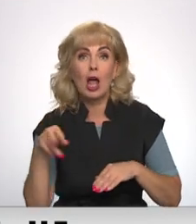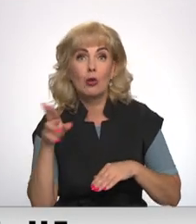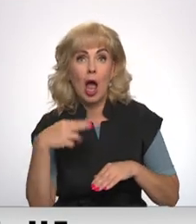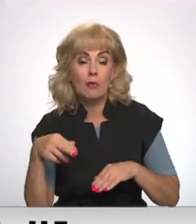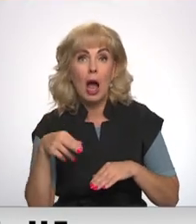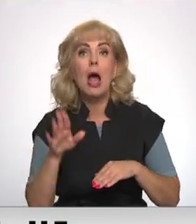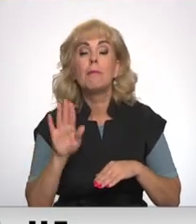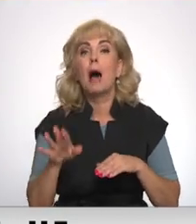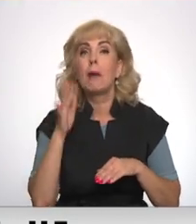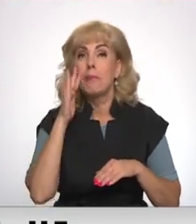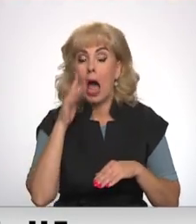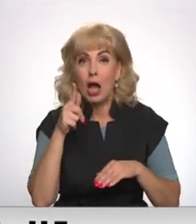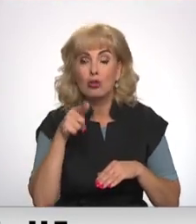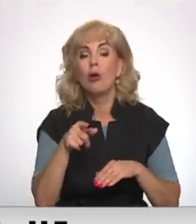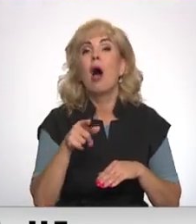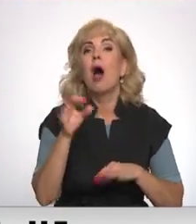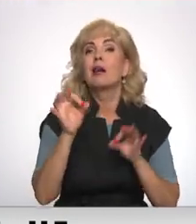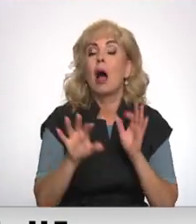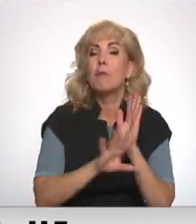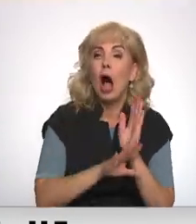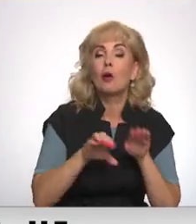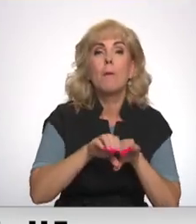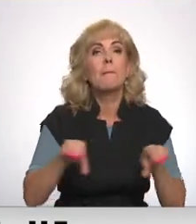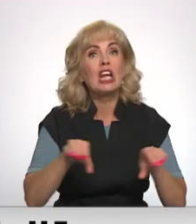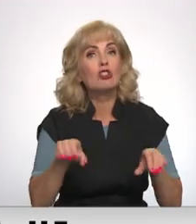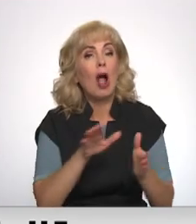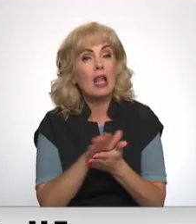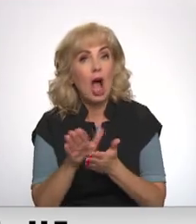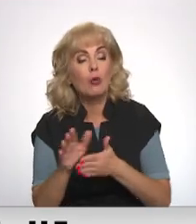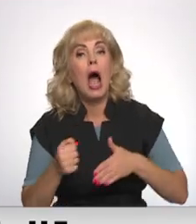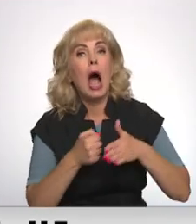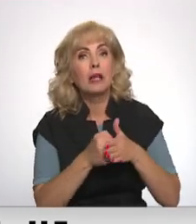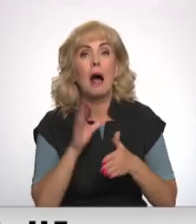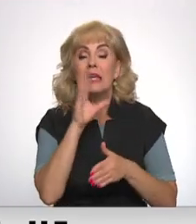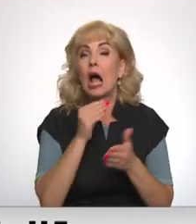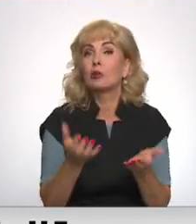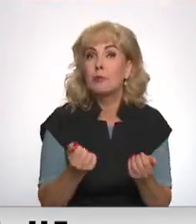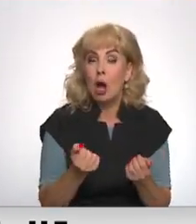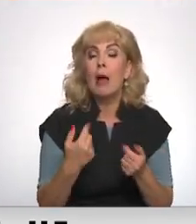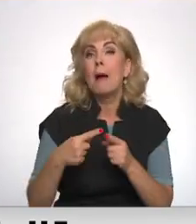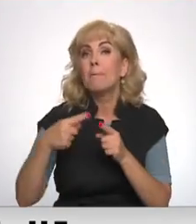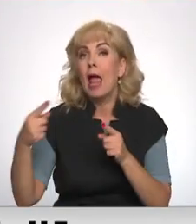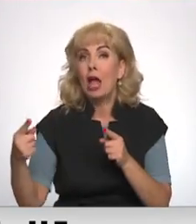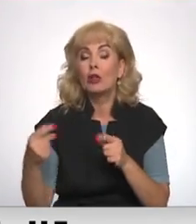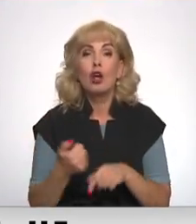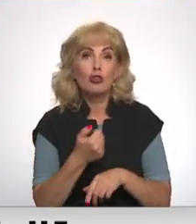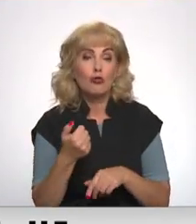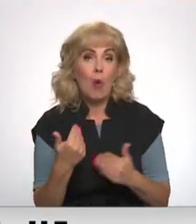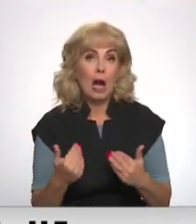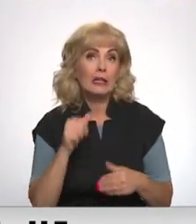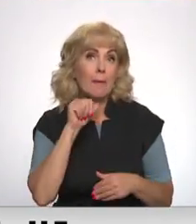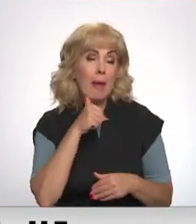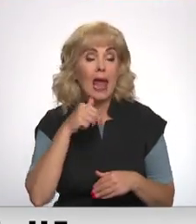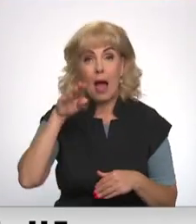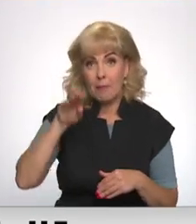baram kubu. Malkas, granulu un brikešu lietotājiem atbalstu iespējams saņemt jau par periodu kopš šī gada maija